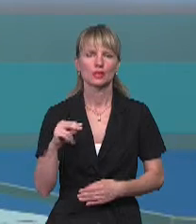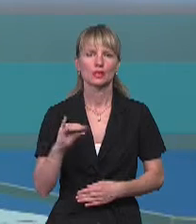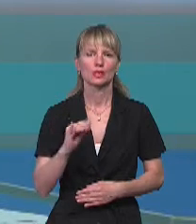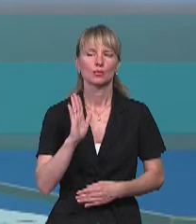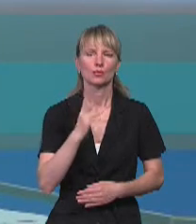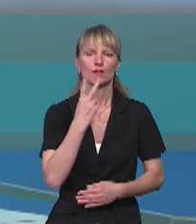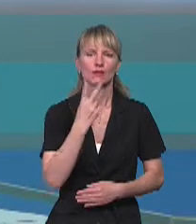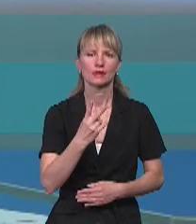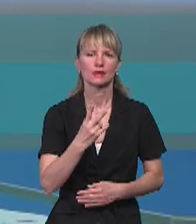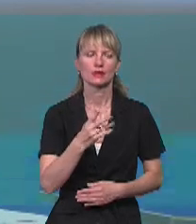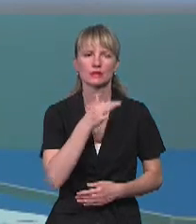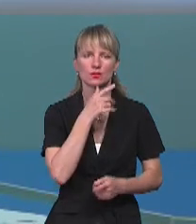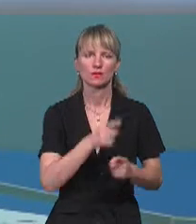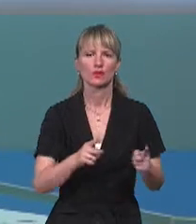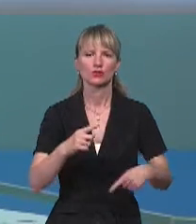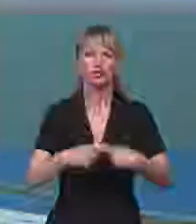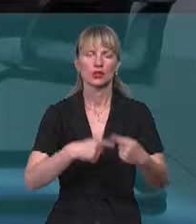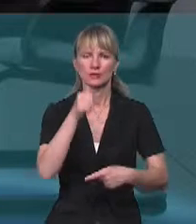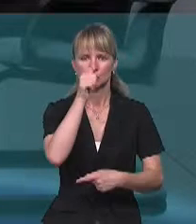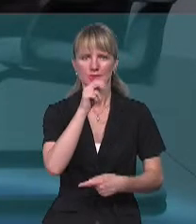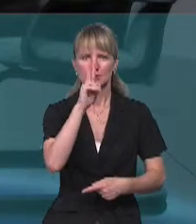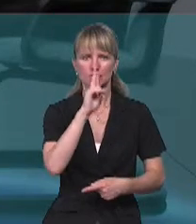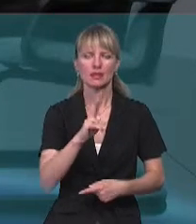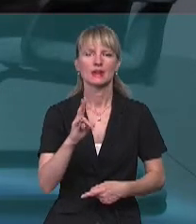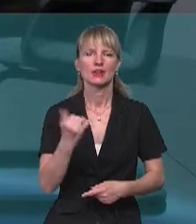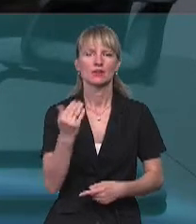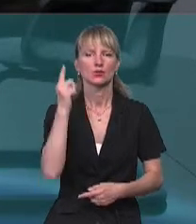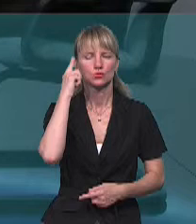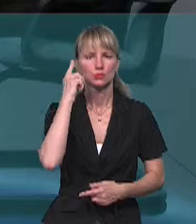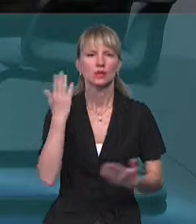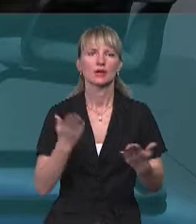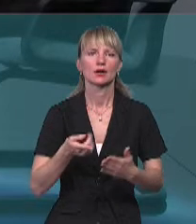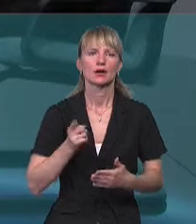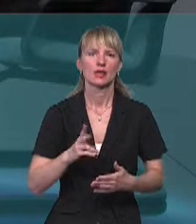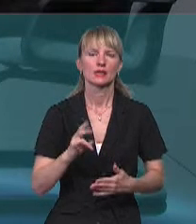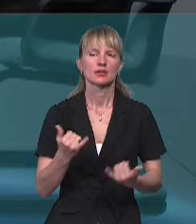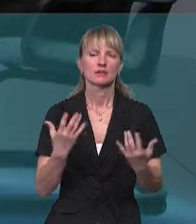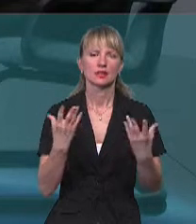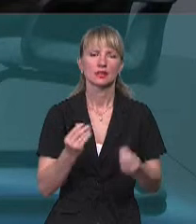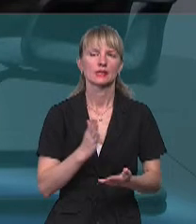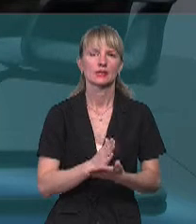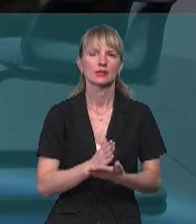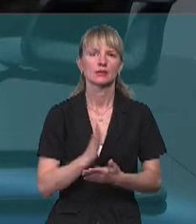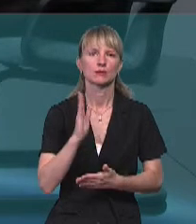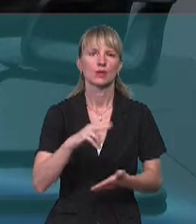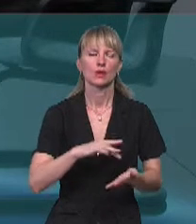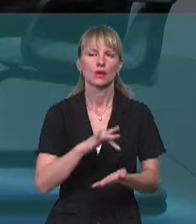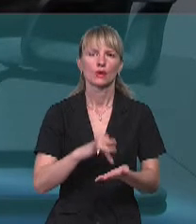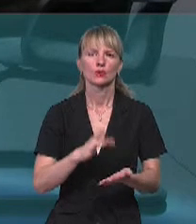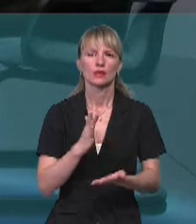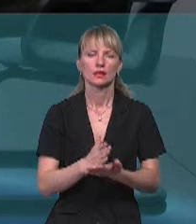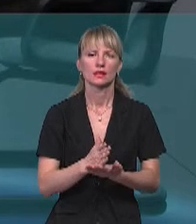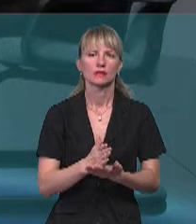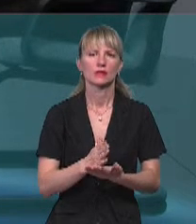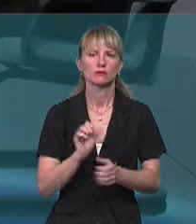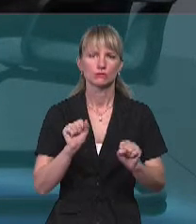буде видно трохи згодом, десь через місяць-два. На вашу думку, які наразі на сьогоднішній день є найперспективніші міста або ОТГ, де можна було б